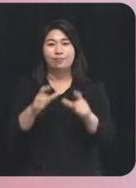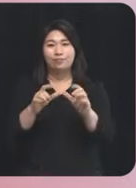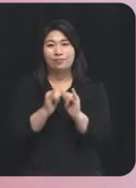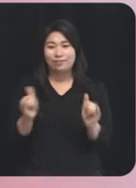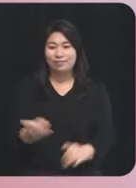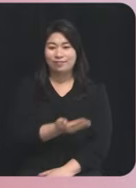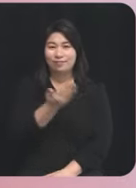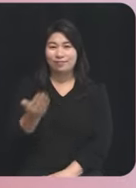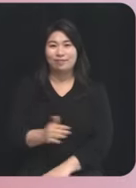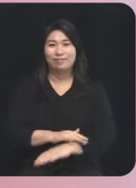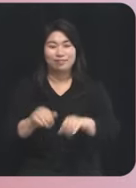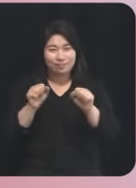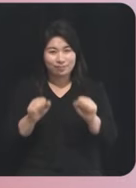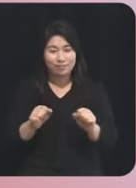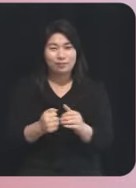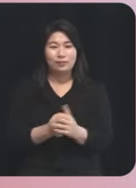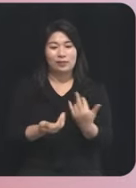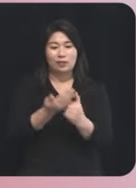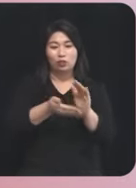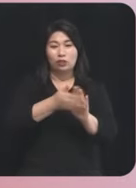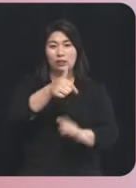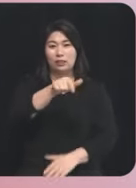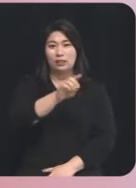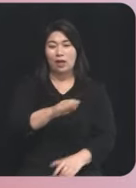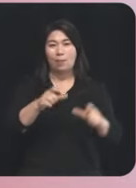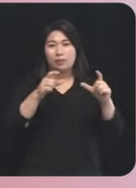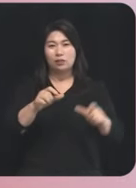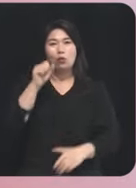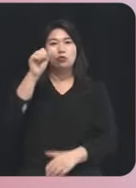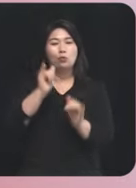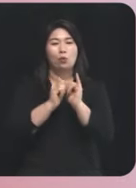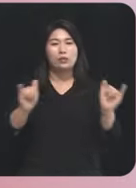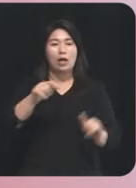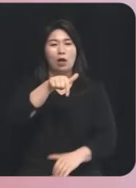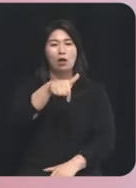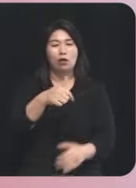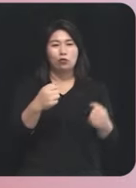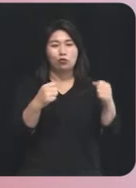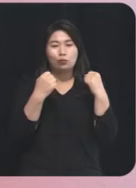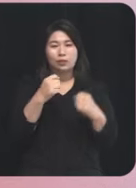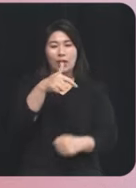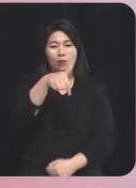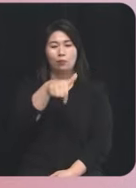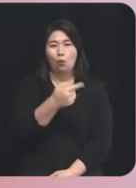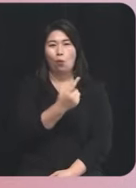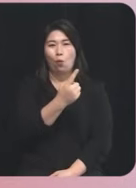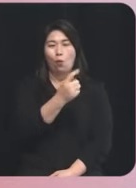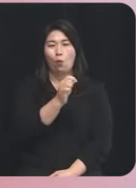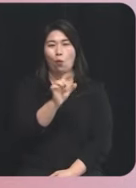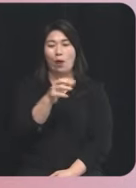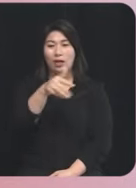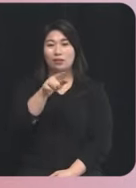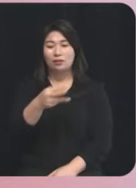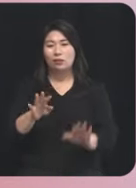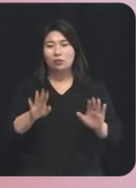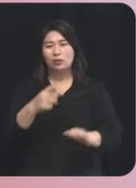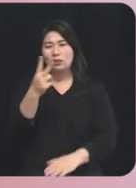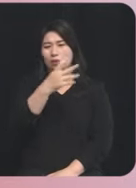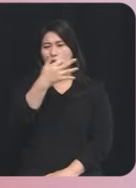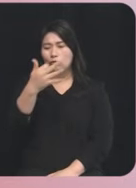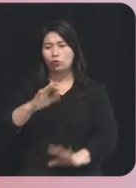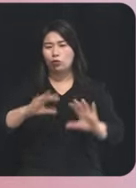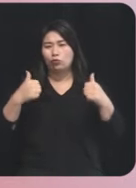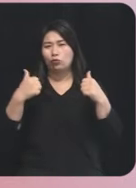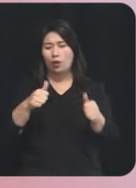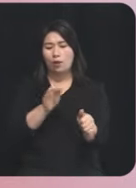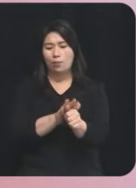여러분 안녕하십니까. 제주시갑 후보 국민의힘 고광철입니다. 저는 19년에 국회